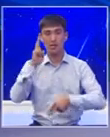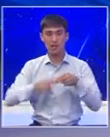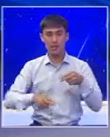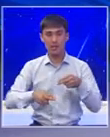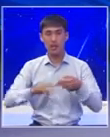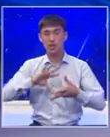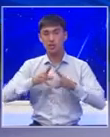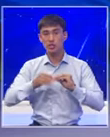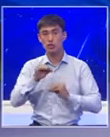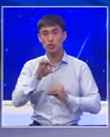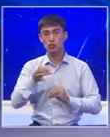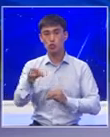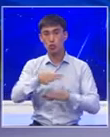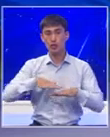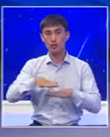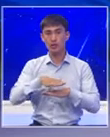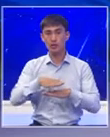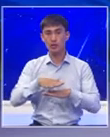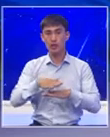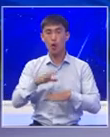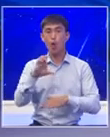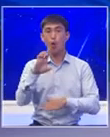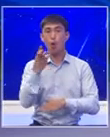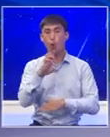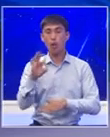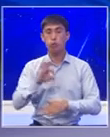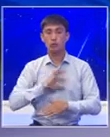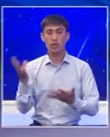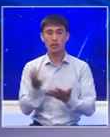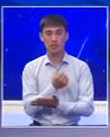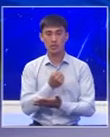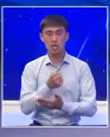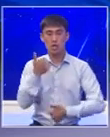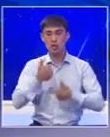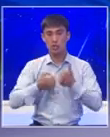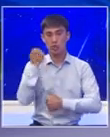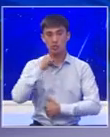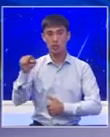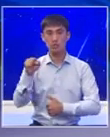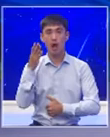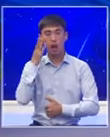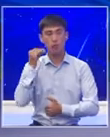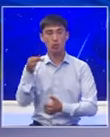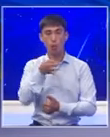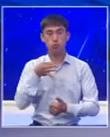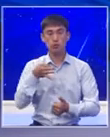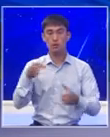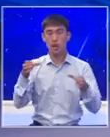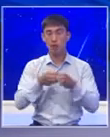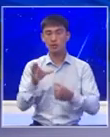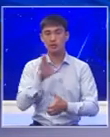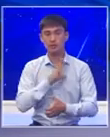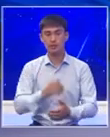аяқталды. Нәтижесінде Жетісу өңірінің өрендері қола жүлдегер атанды. Ал жарыс жеңімпазы болып Алматы облысының